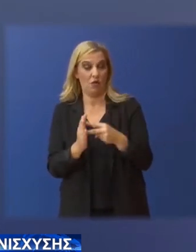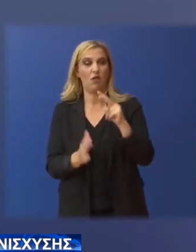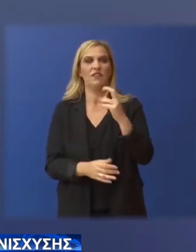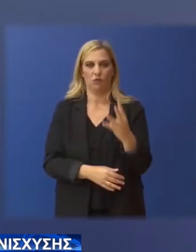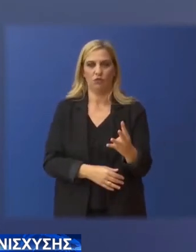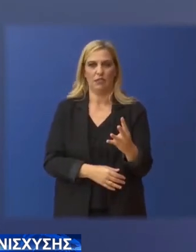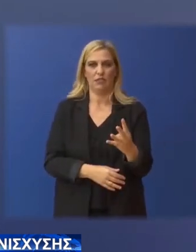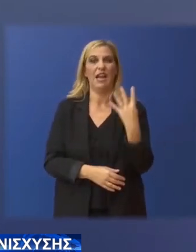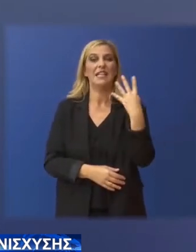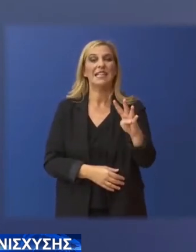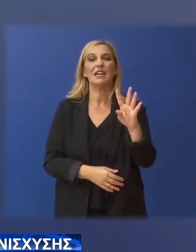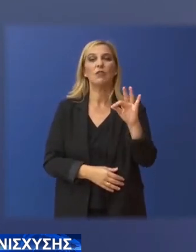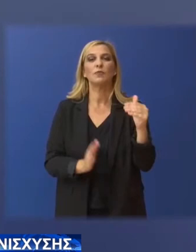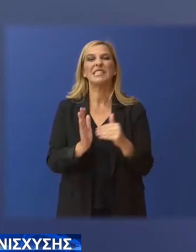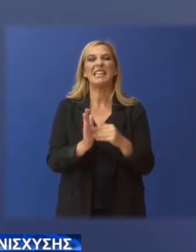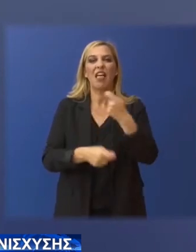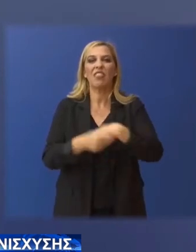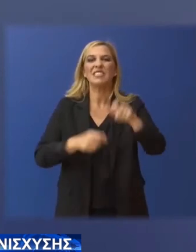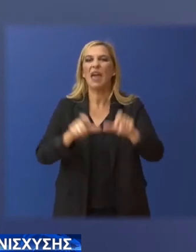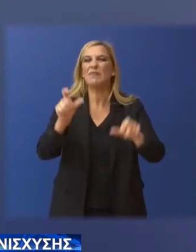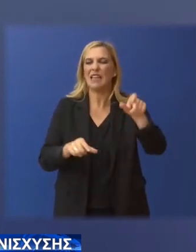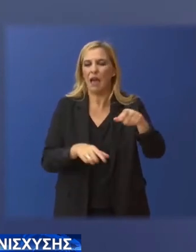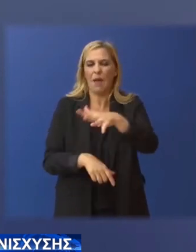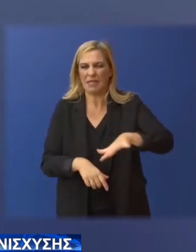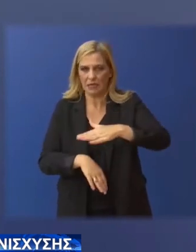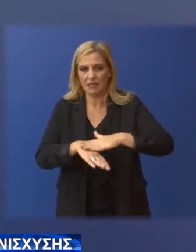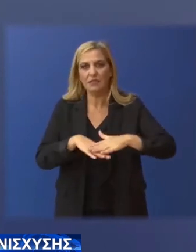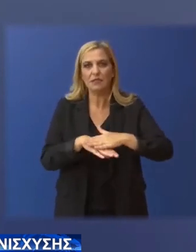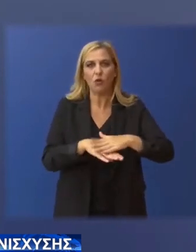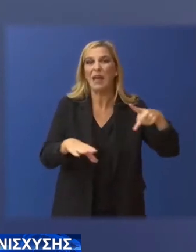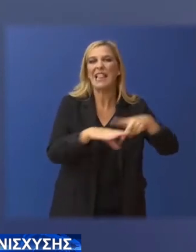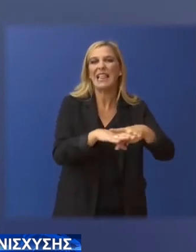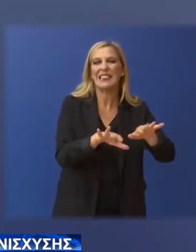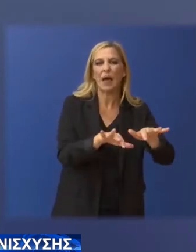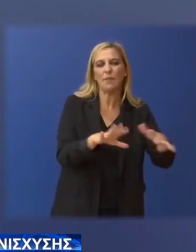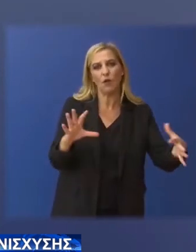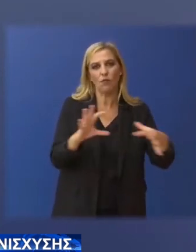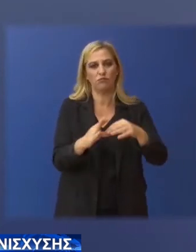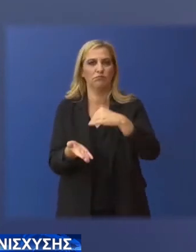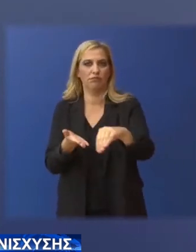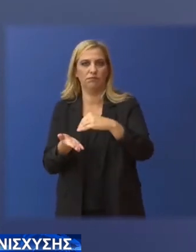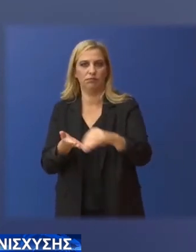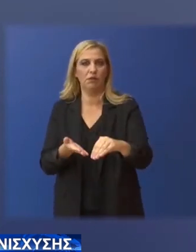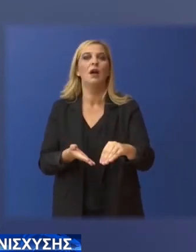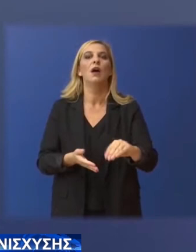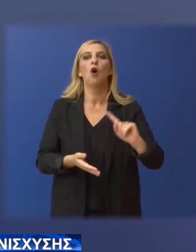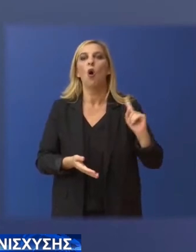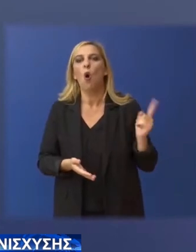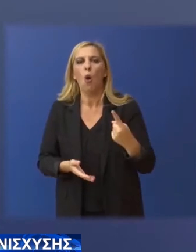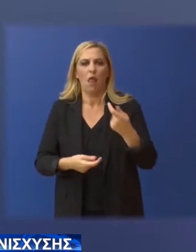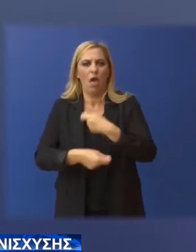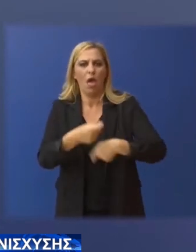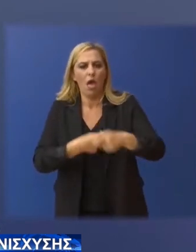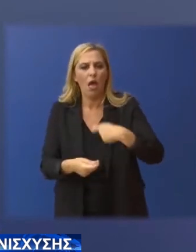μηχανές 450.000 επιχειρήσεων θα διασυνδεθούν με τα POS. Επεκτείνονται οι ηλεκτρονικές πληρωμές σε όλη τη λιανική